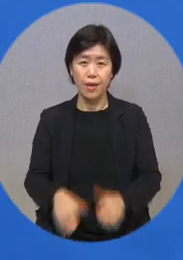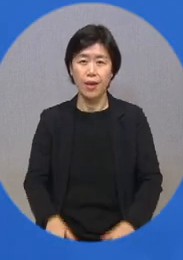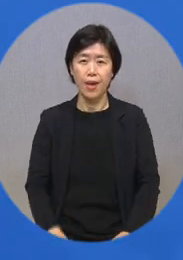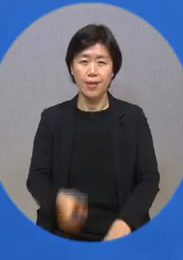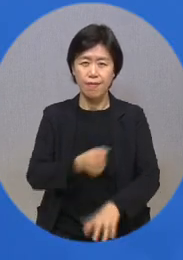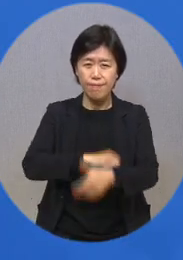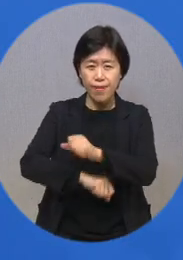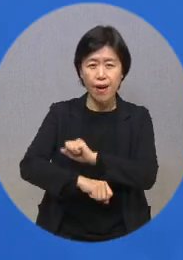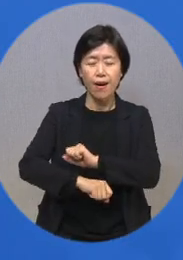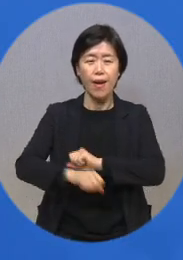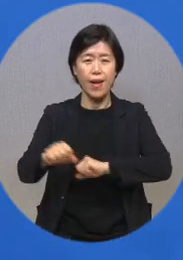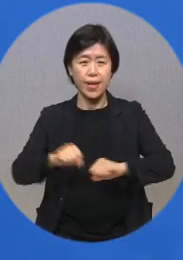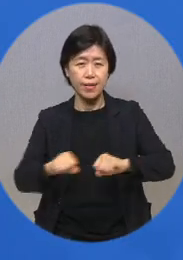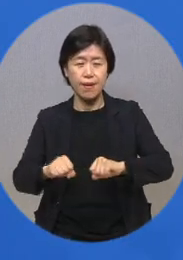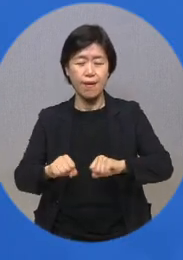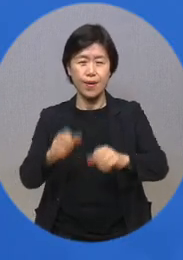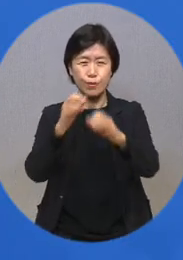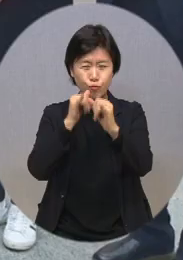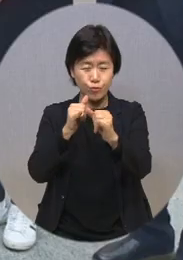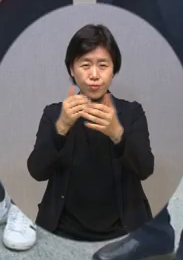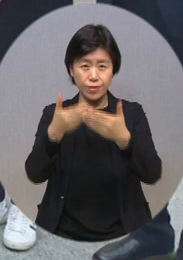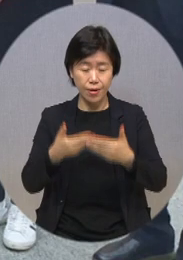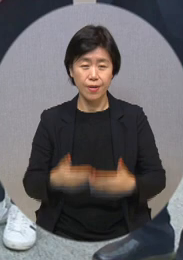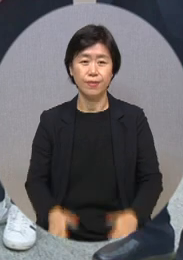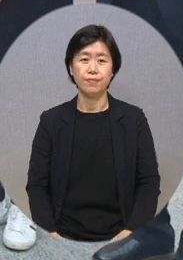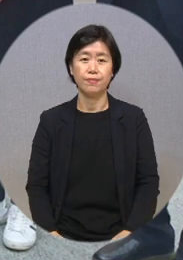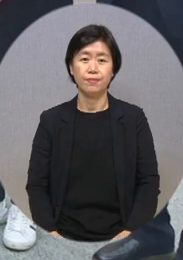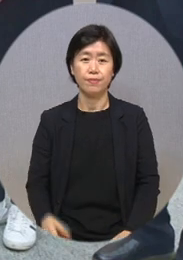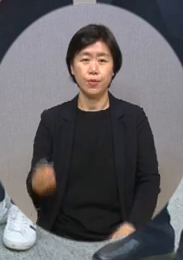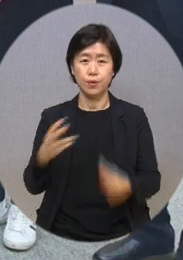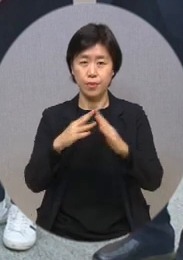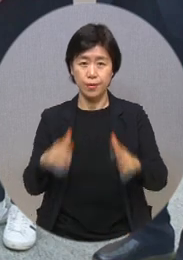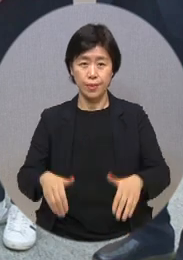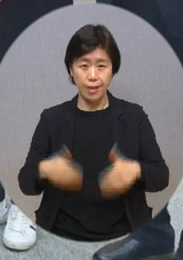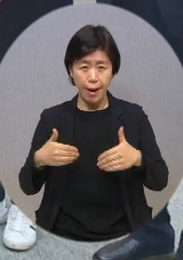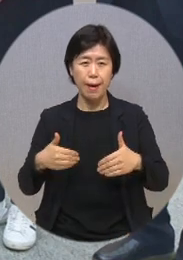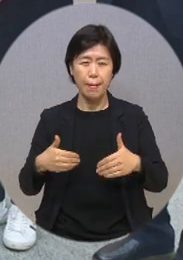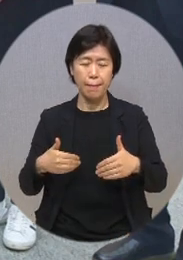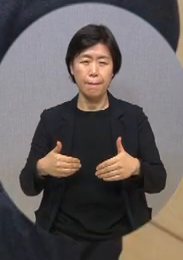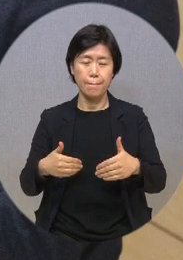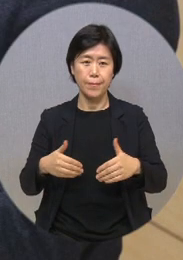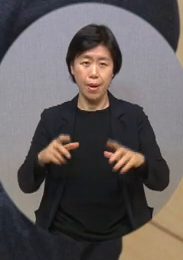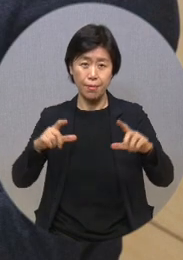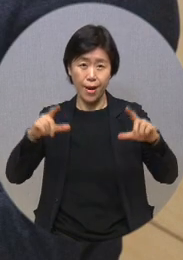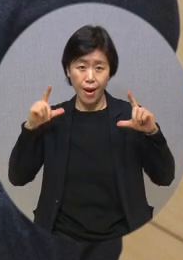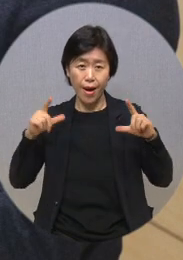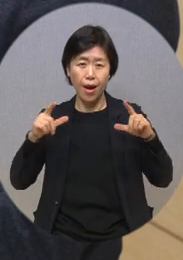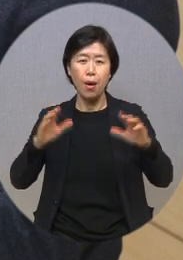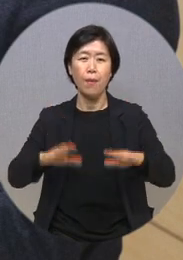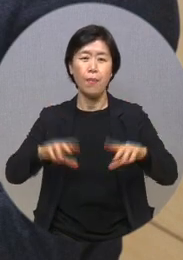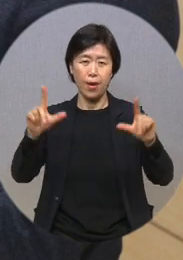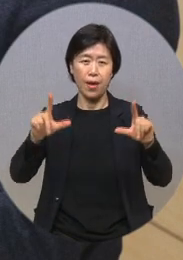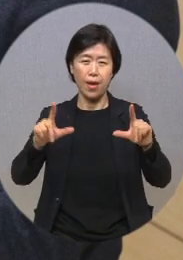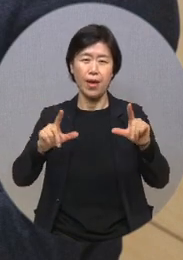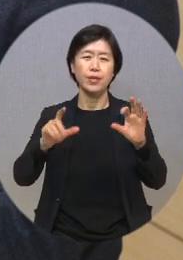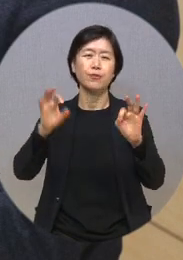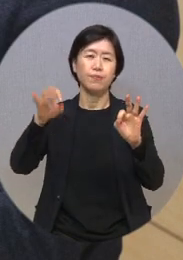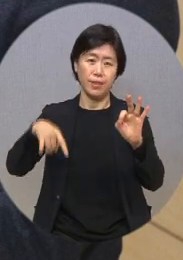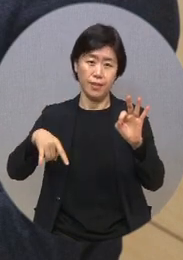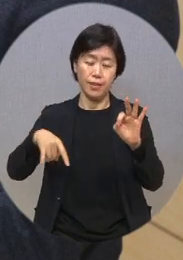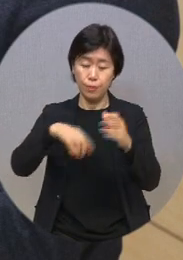적극 행정 최우수상. 이야. 그다음에 뭐 전남을 빛낸 올해의 시책 탑10에 또 선정이 됐고요.